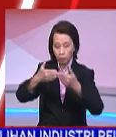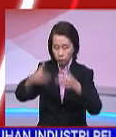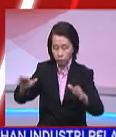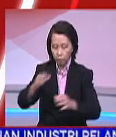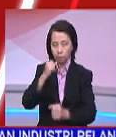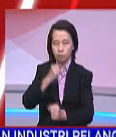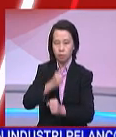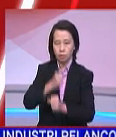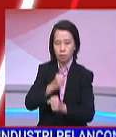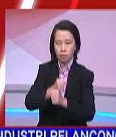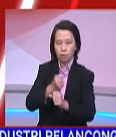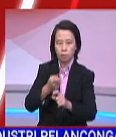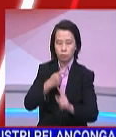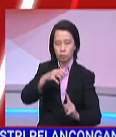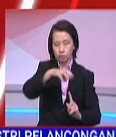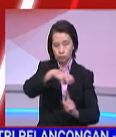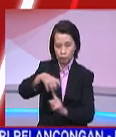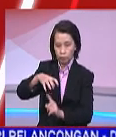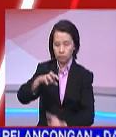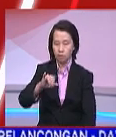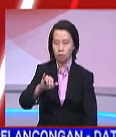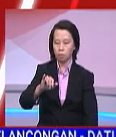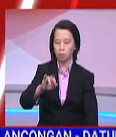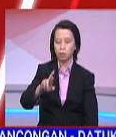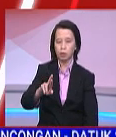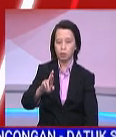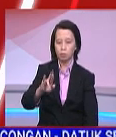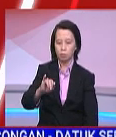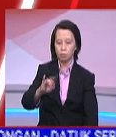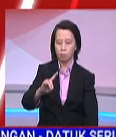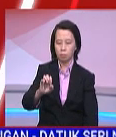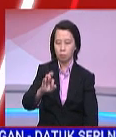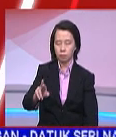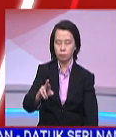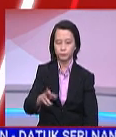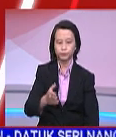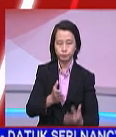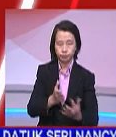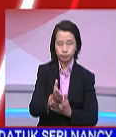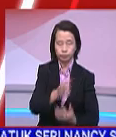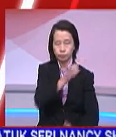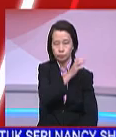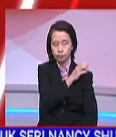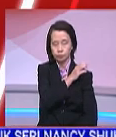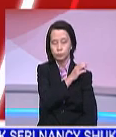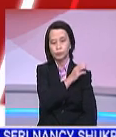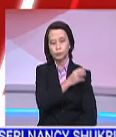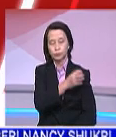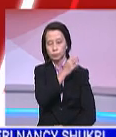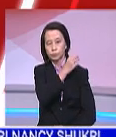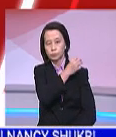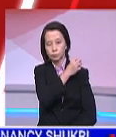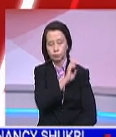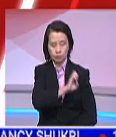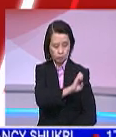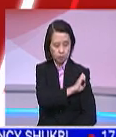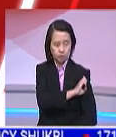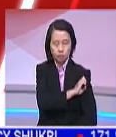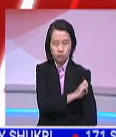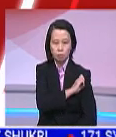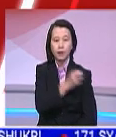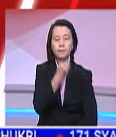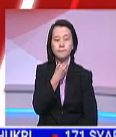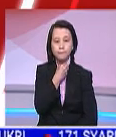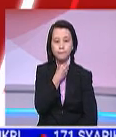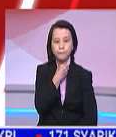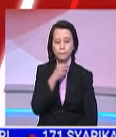menerusi warung Rider menurut ketua pegawai eksekutif digital perak Cooperation holding Mio Rizal